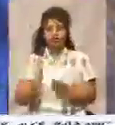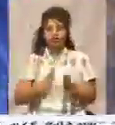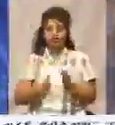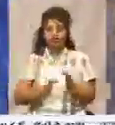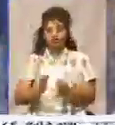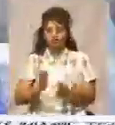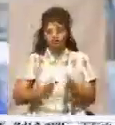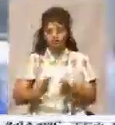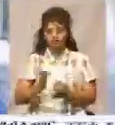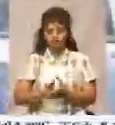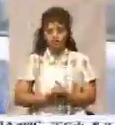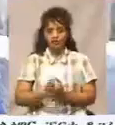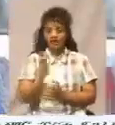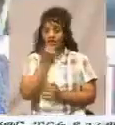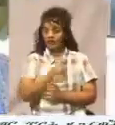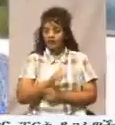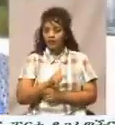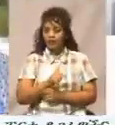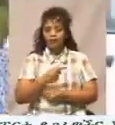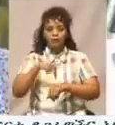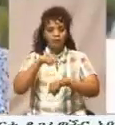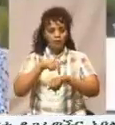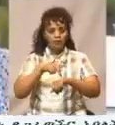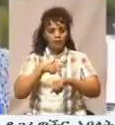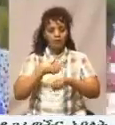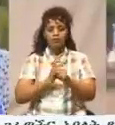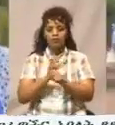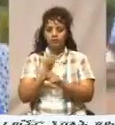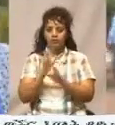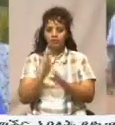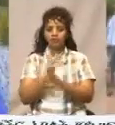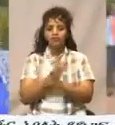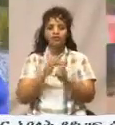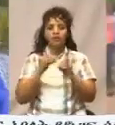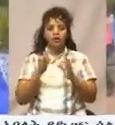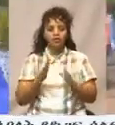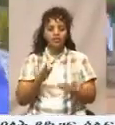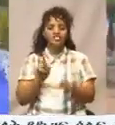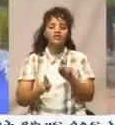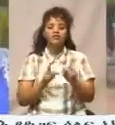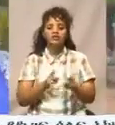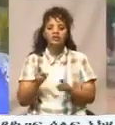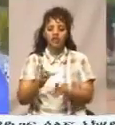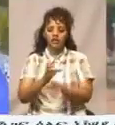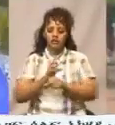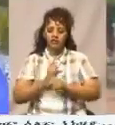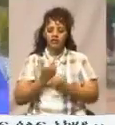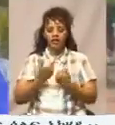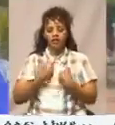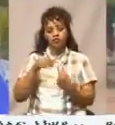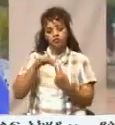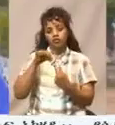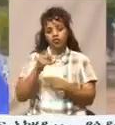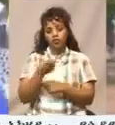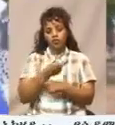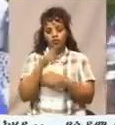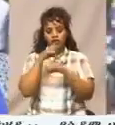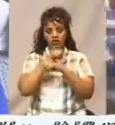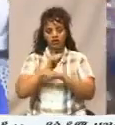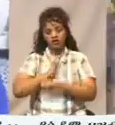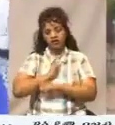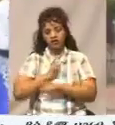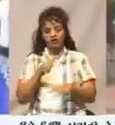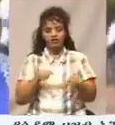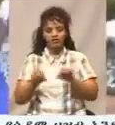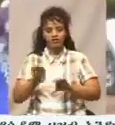መዘጋጀታቸውን ገልጿል። የትኛውም ፓርቲ ዲሞክራሲያዊ፣ ፍትሃዊ፣ በህዝቡ ዘንድ ቅቡልነት ያለው ምርጫ ሆኖ እንዲያልቅ የራሴን